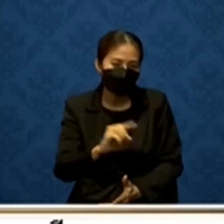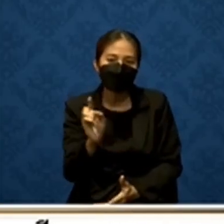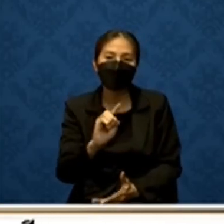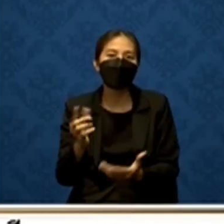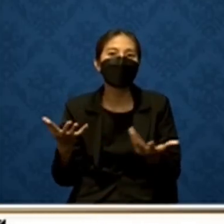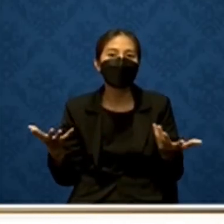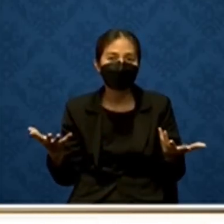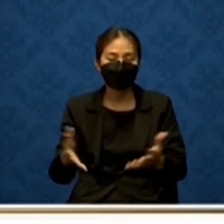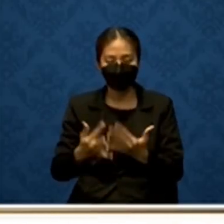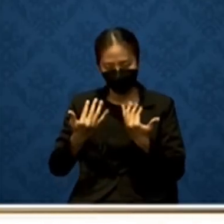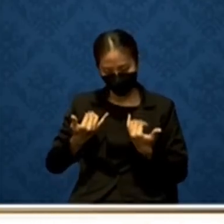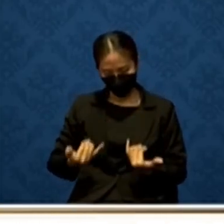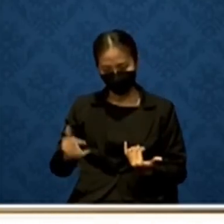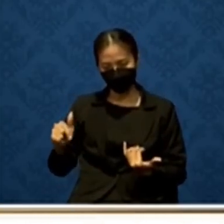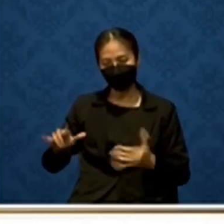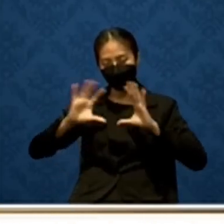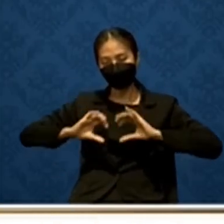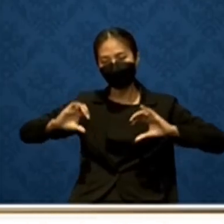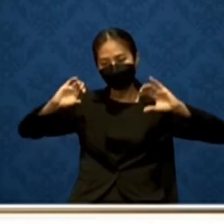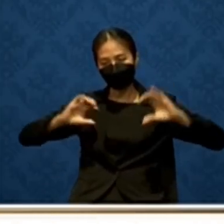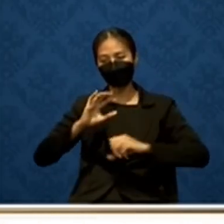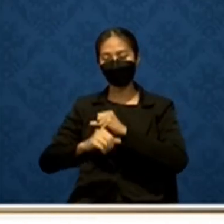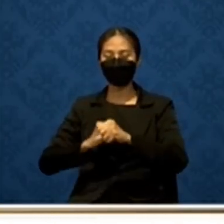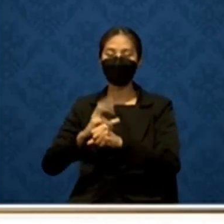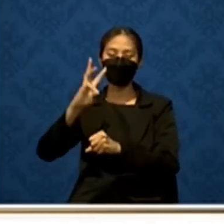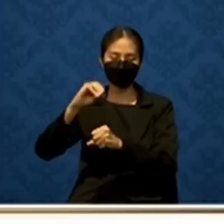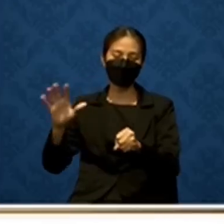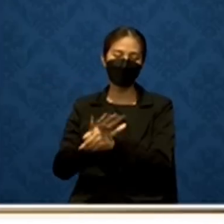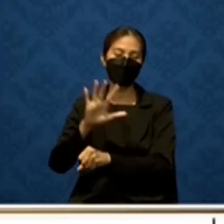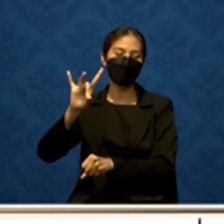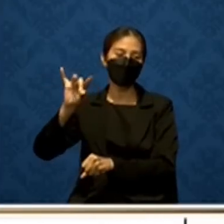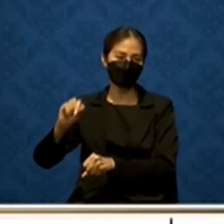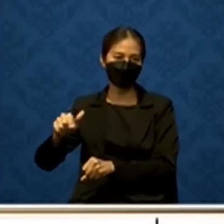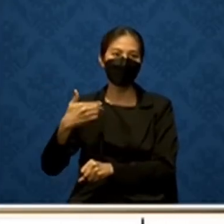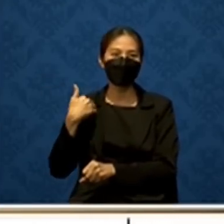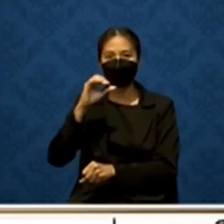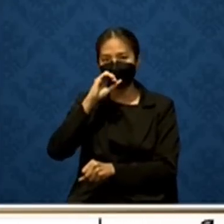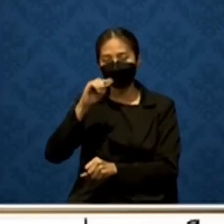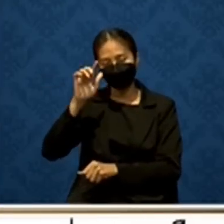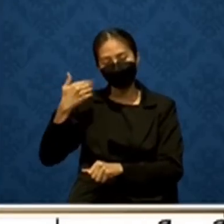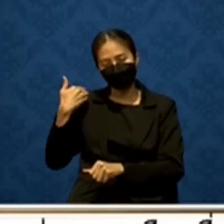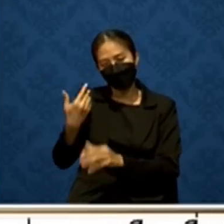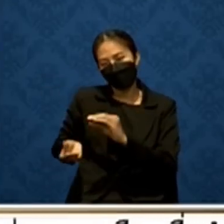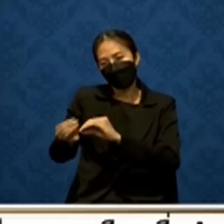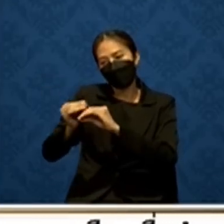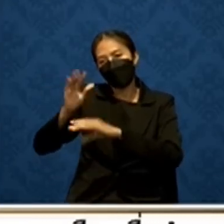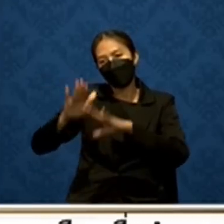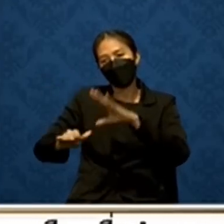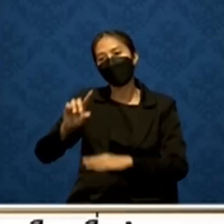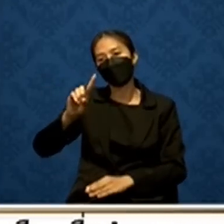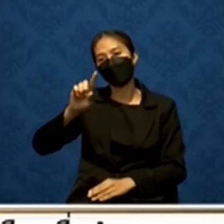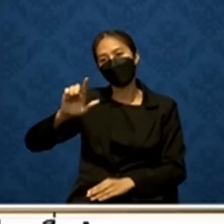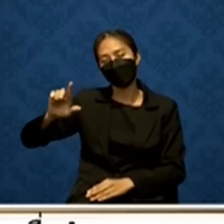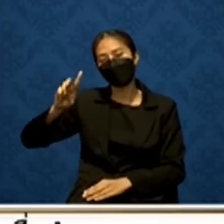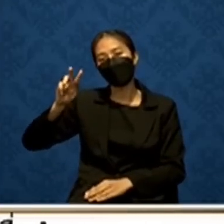ขราชการเกษียนตอนนี้มอยู่ 8 แนป 2580 ก็พอบอกว่าจะมีถึง 1 ล้าน 2 แสนคนนะครับ